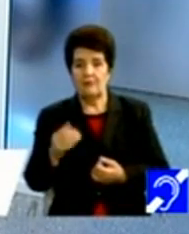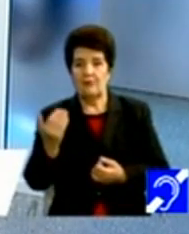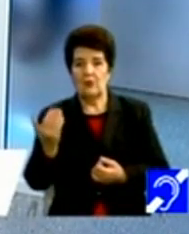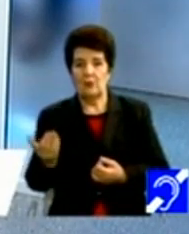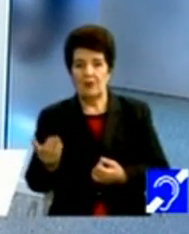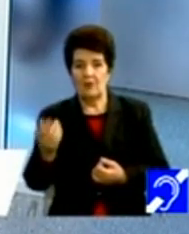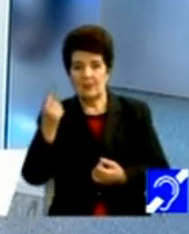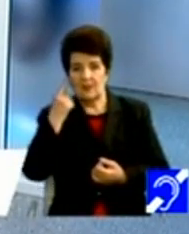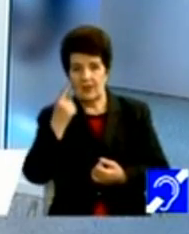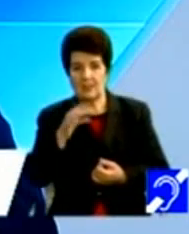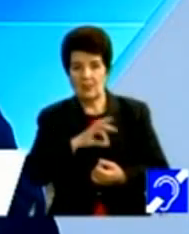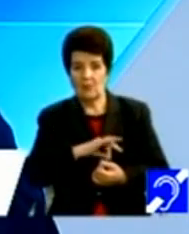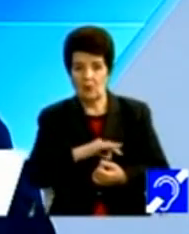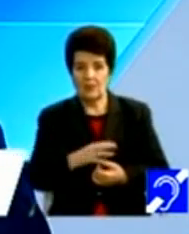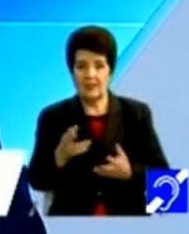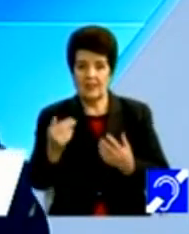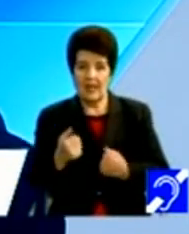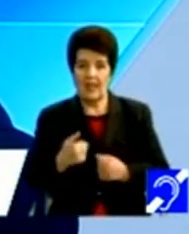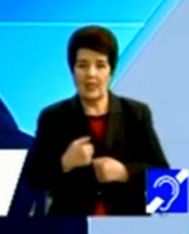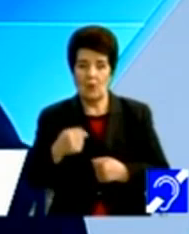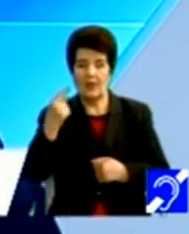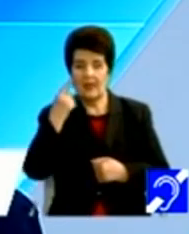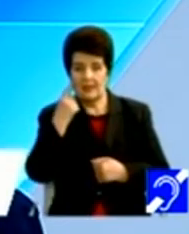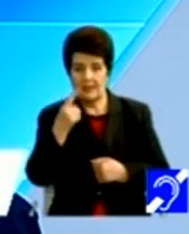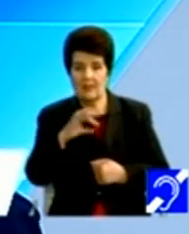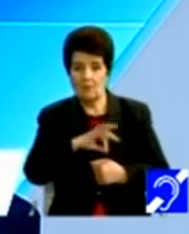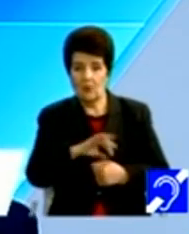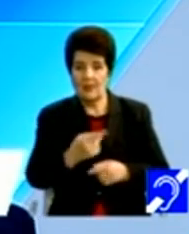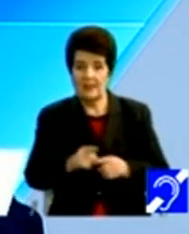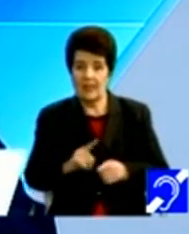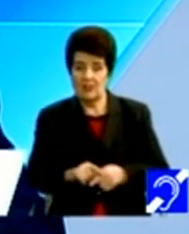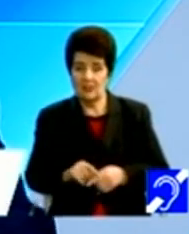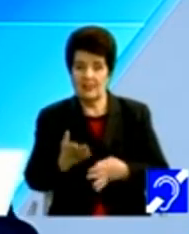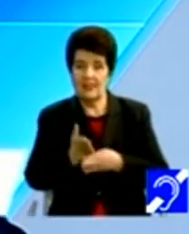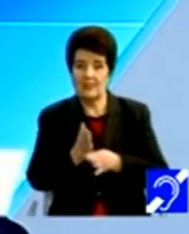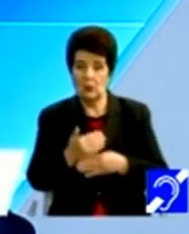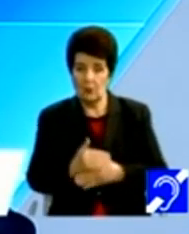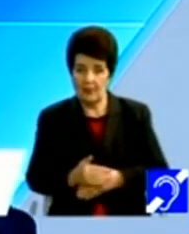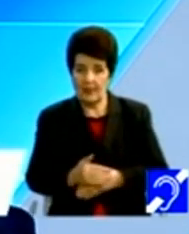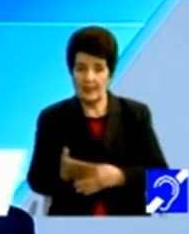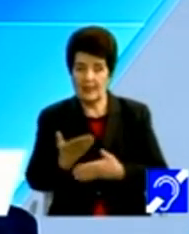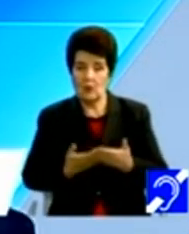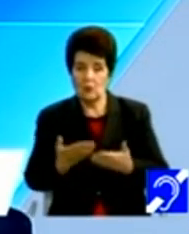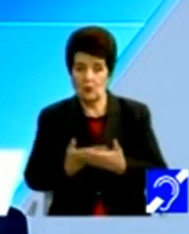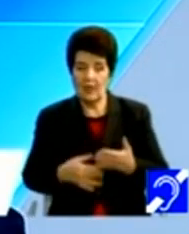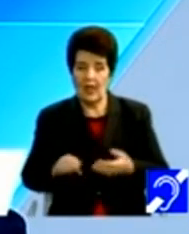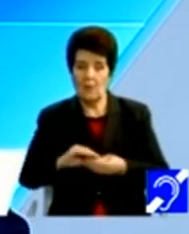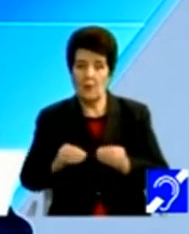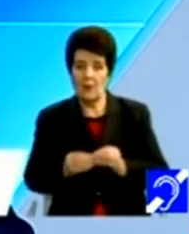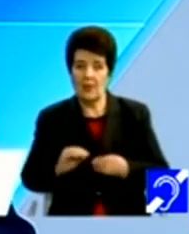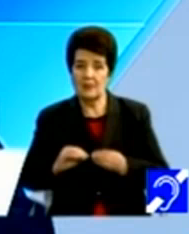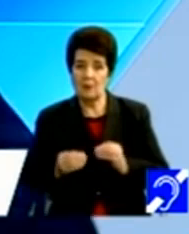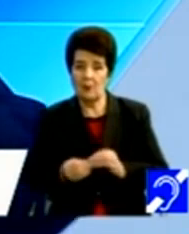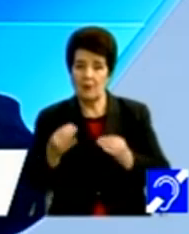dumneavoastră vă gândiți să-l folosiți, da. Eu mă gândesc să folosesc acest instrument de consultare a populației în problemele